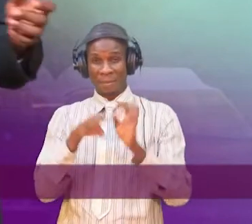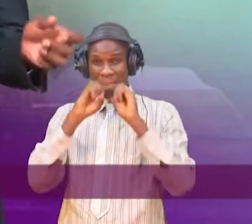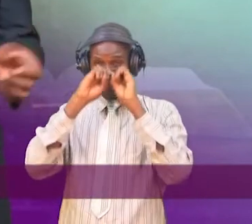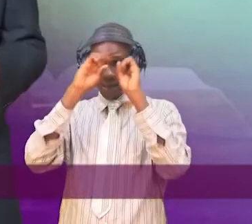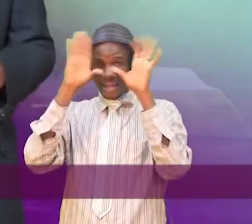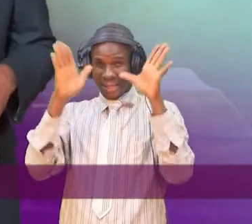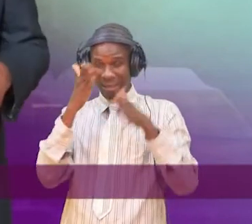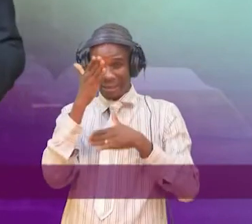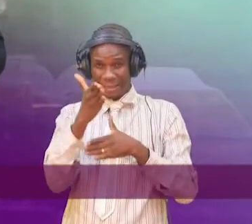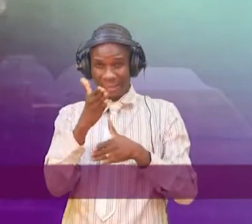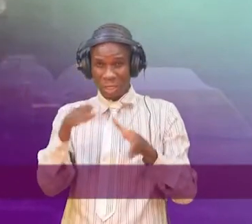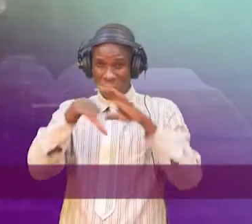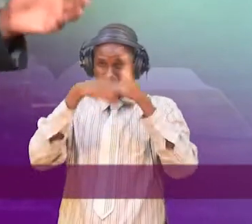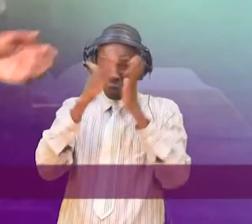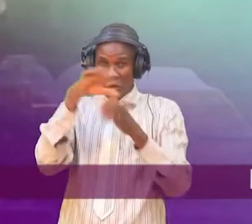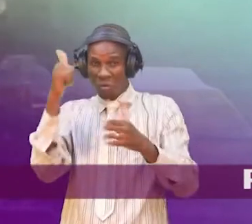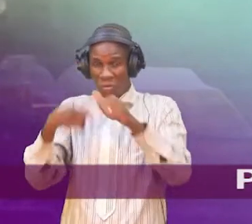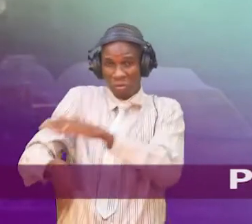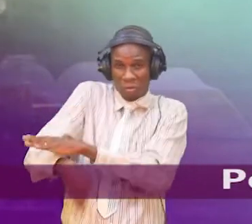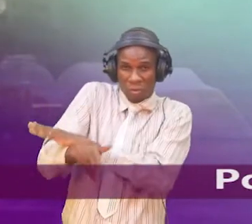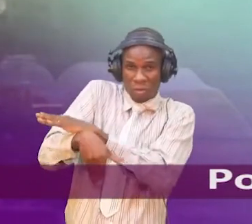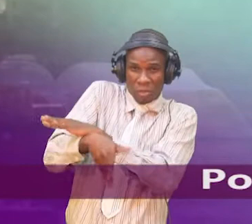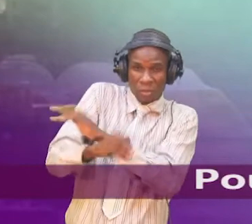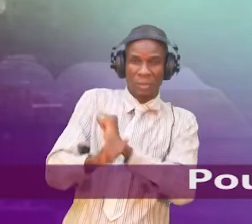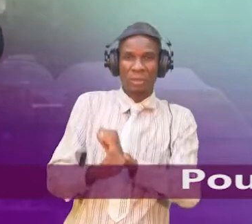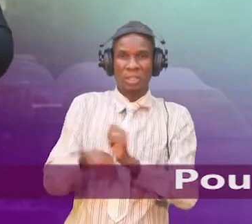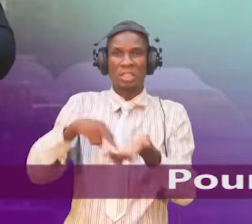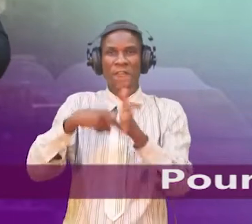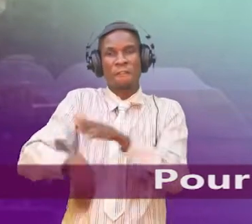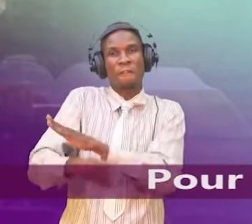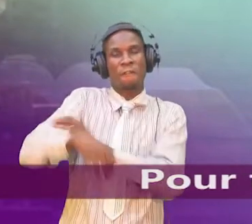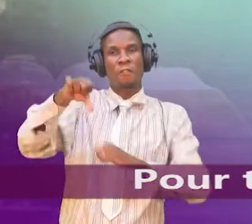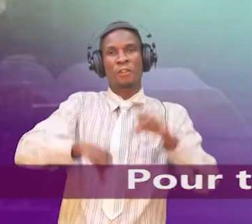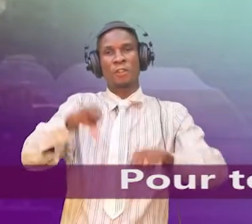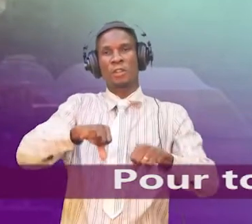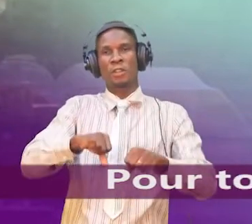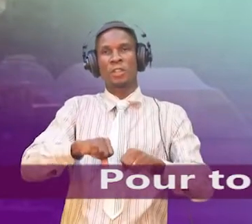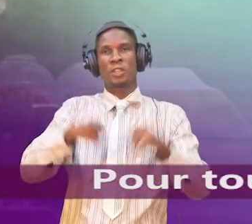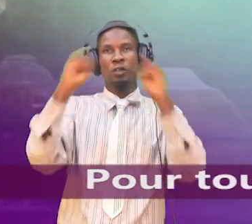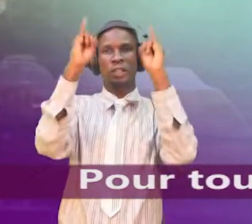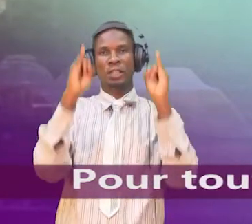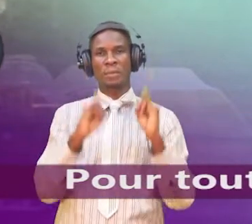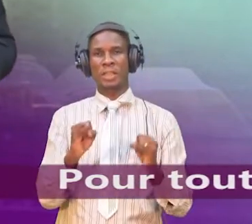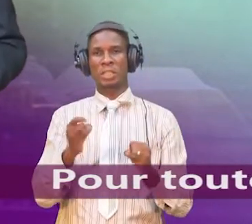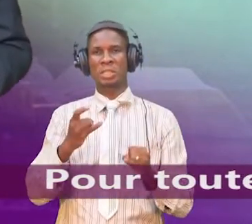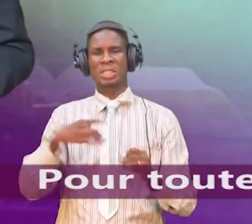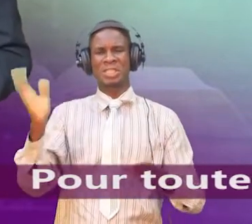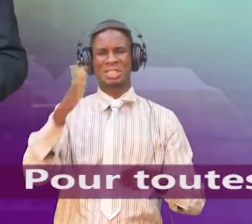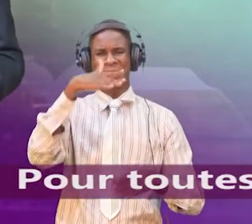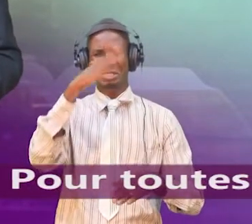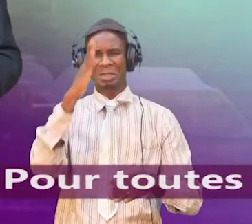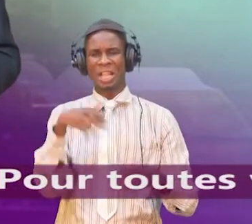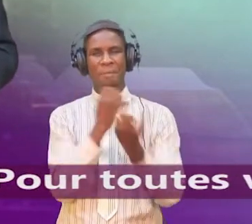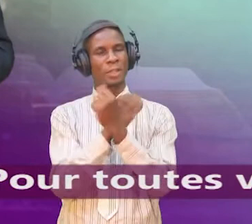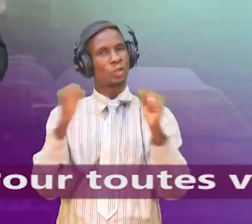wana. Banzambe mosusu nyonso bazali ya lokuta, bazali bikeko. Oyo ekoki kobikisa te.